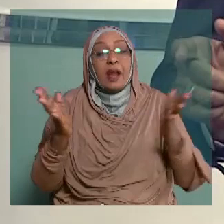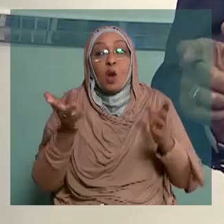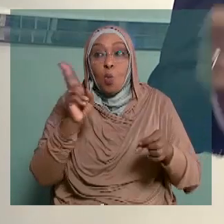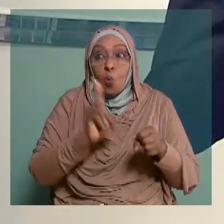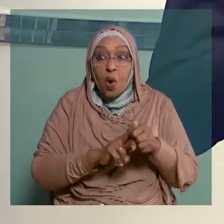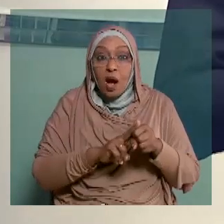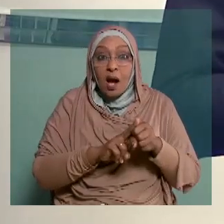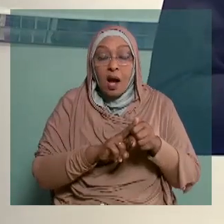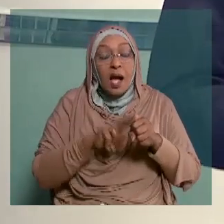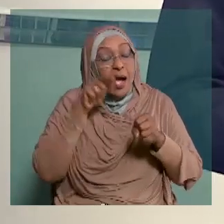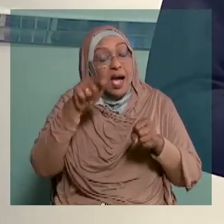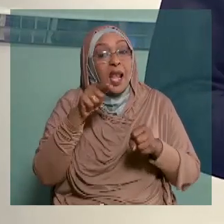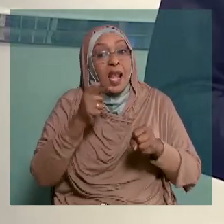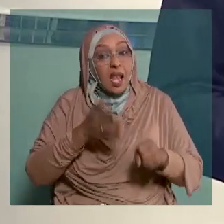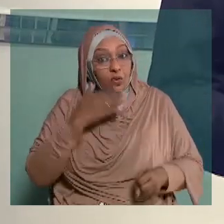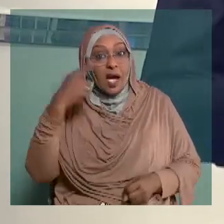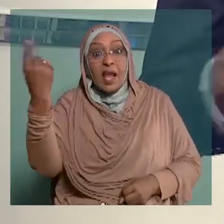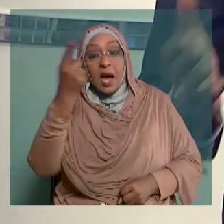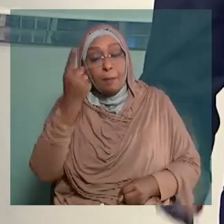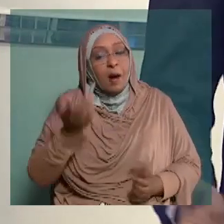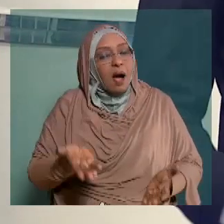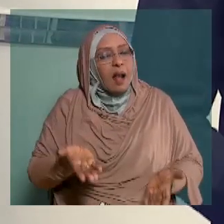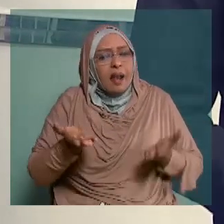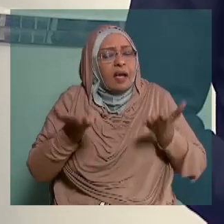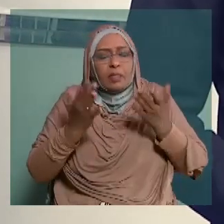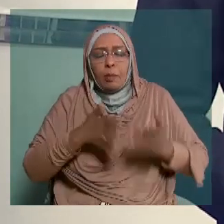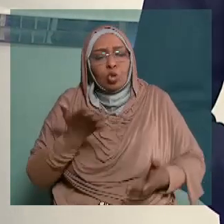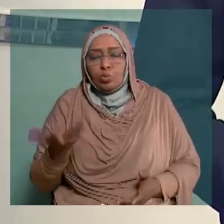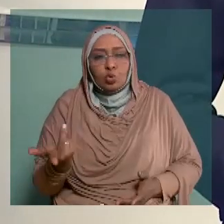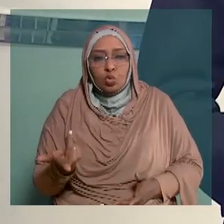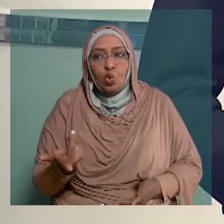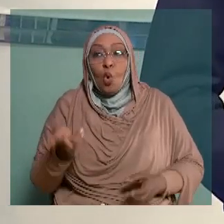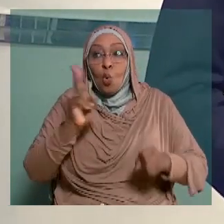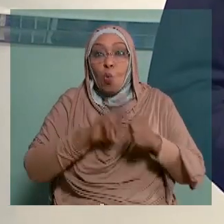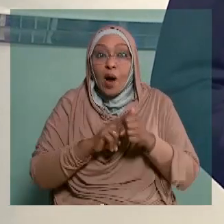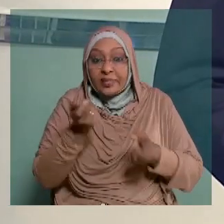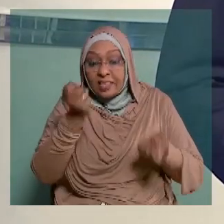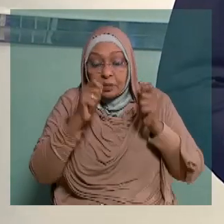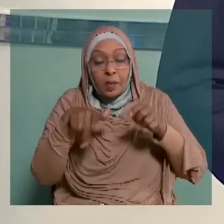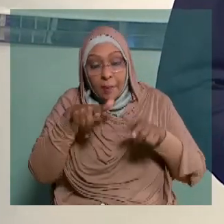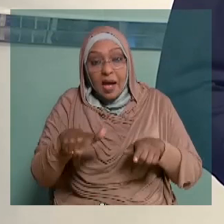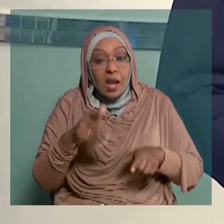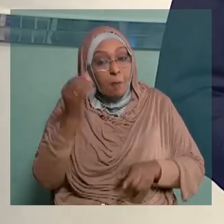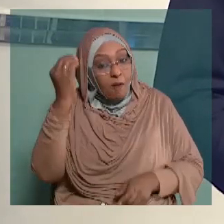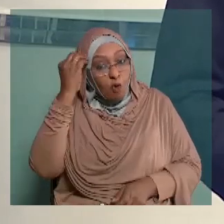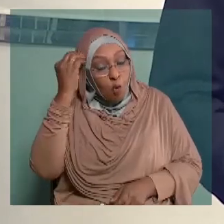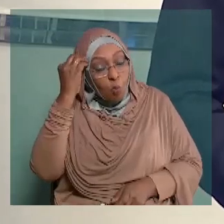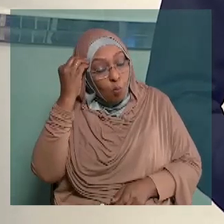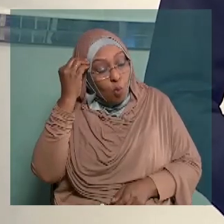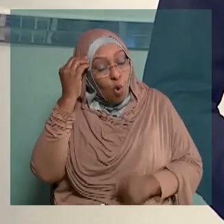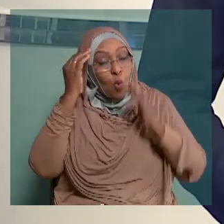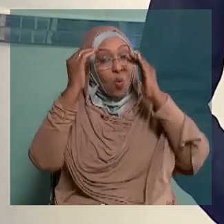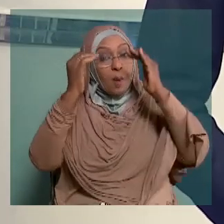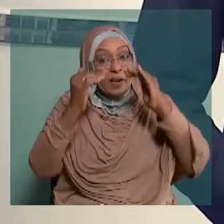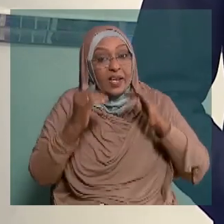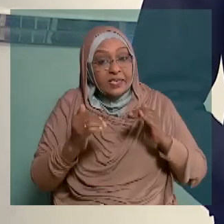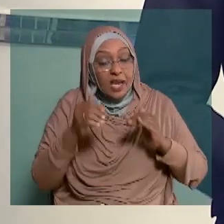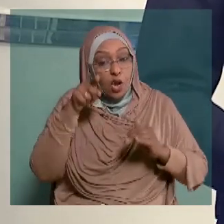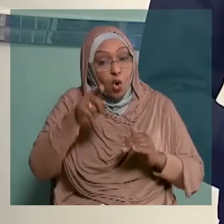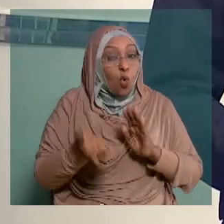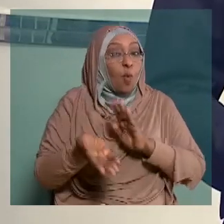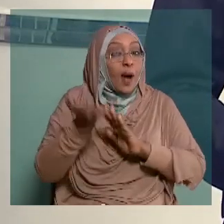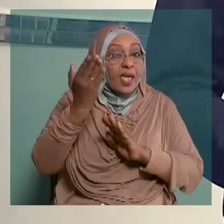الإطار العام لمطلوبات النهضة، ومن ثم تصميم المنصة المفاهيمية والمنهجية التي يقوم